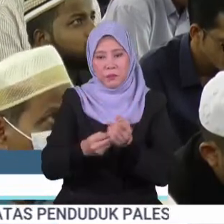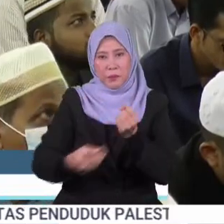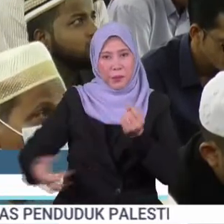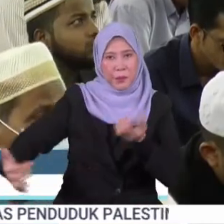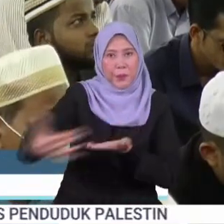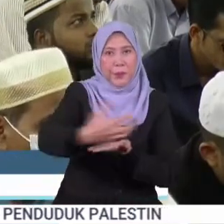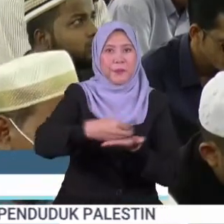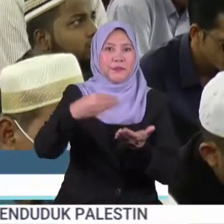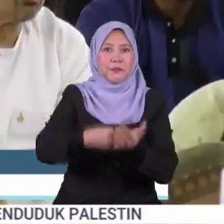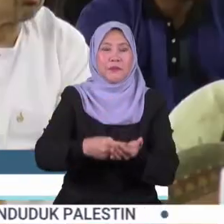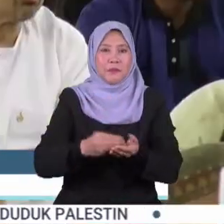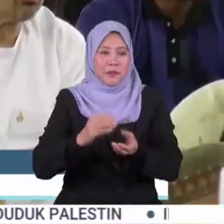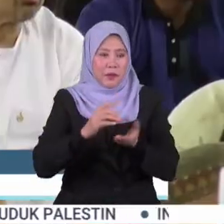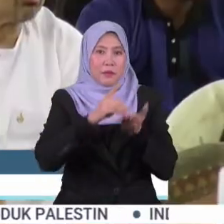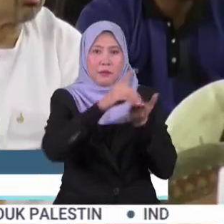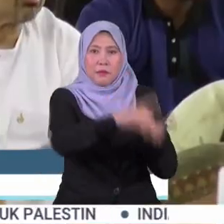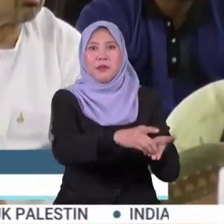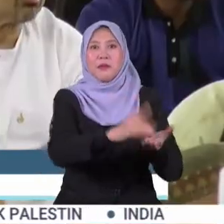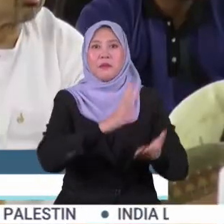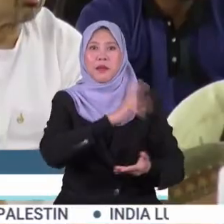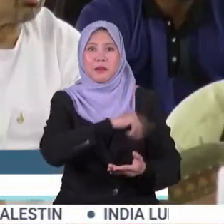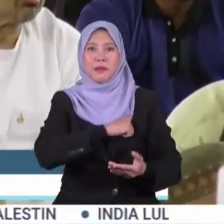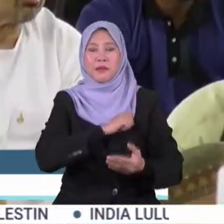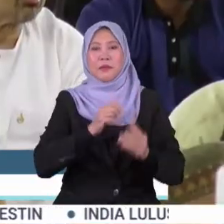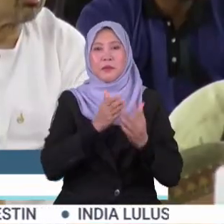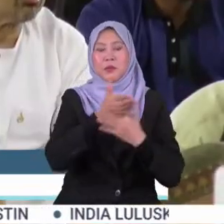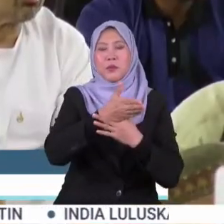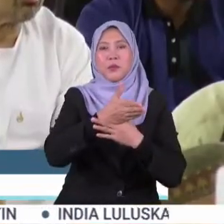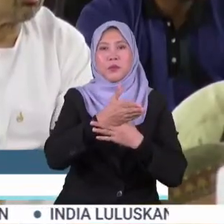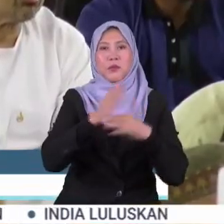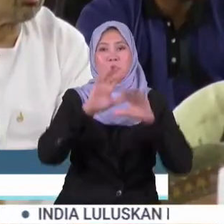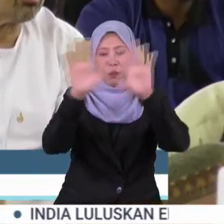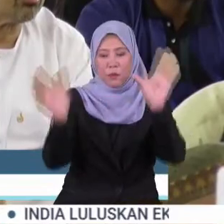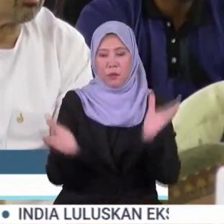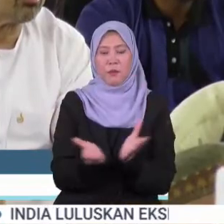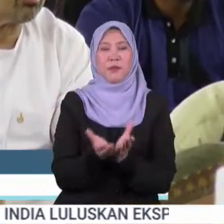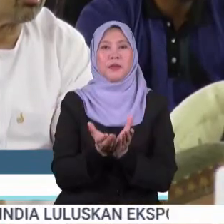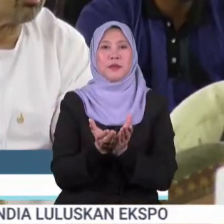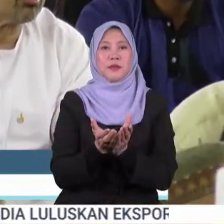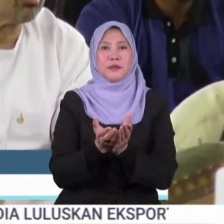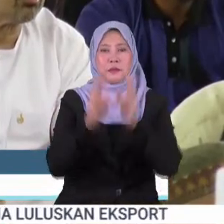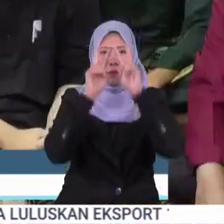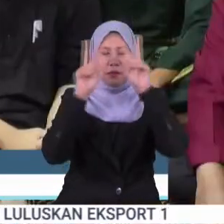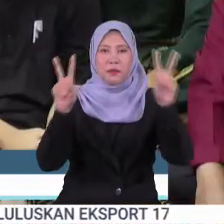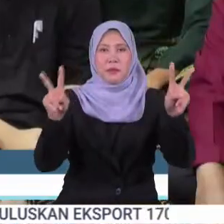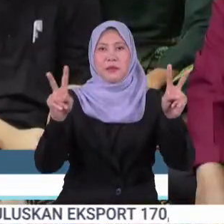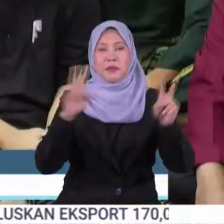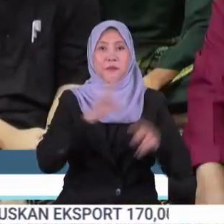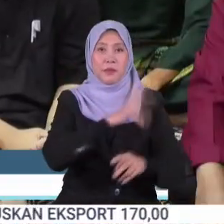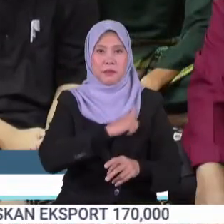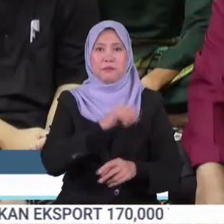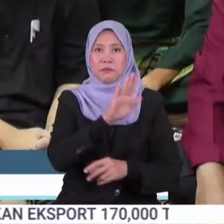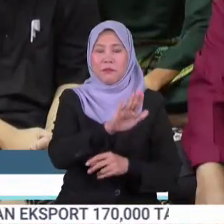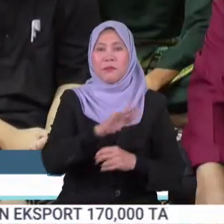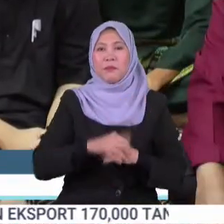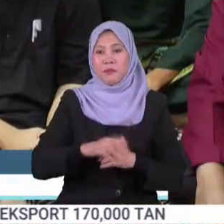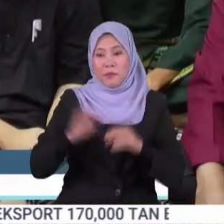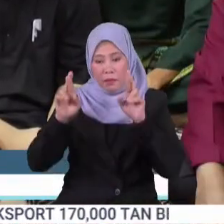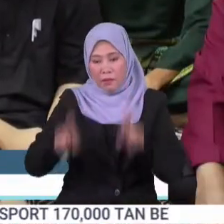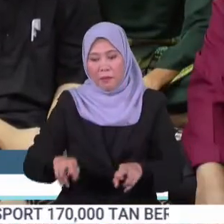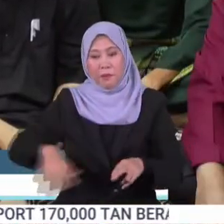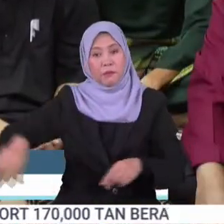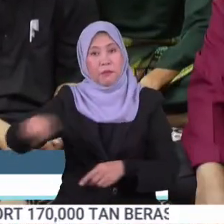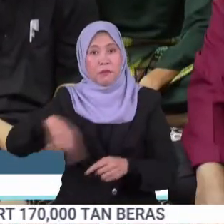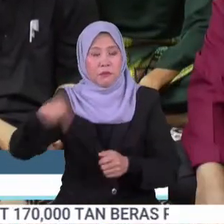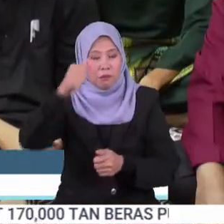akan disalurkan kepada Palestin melalui Pertubuhan Global Peace Mission GPM. Justru orang ramai disaran menghulurkan